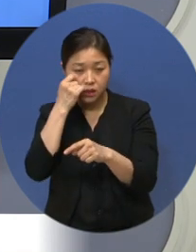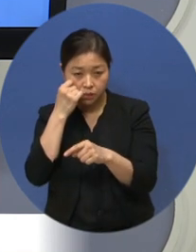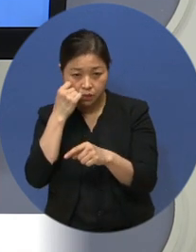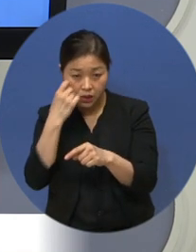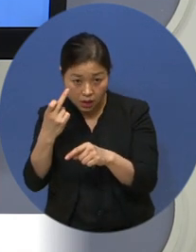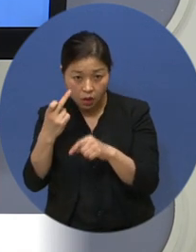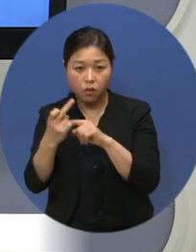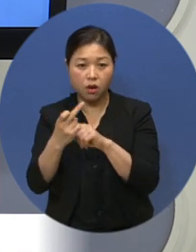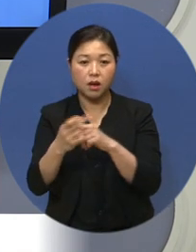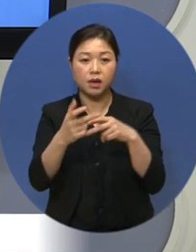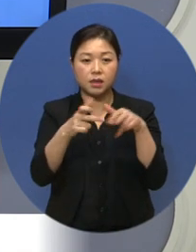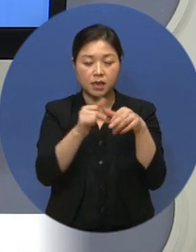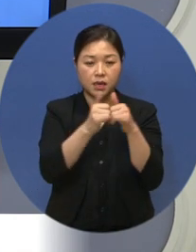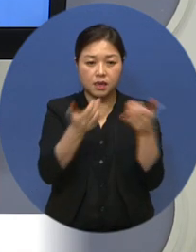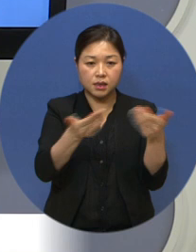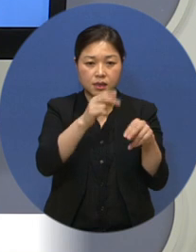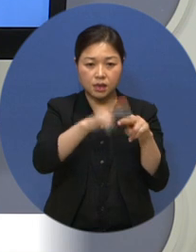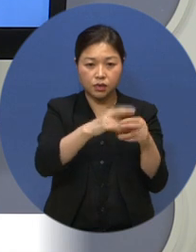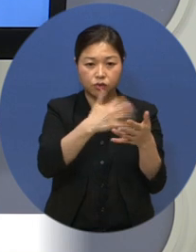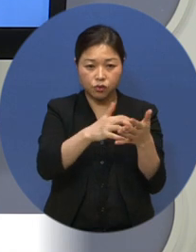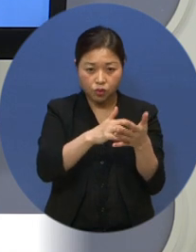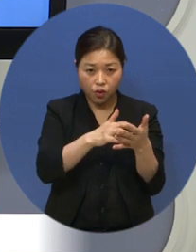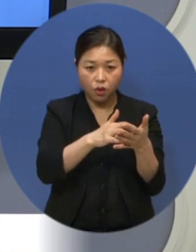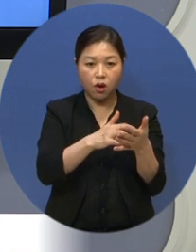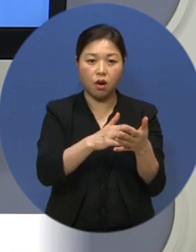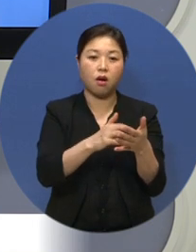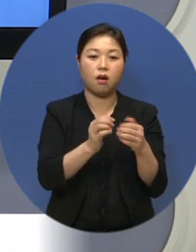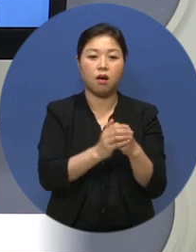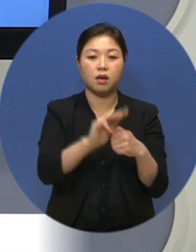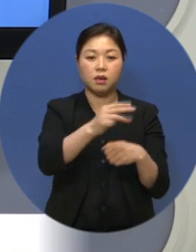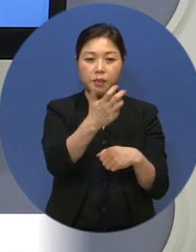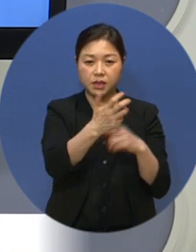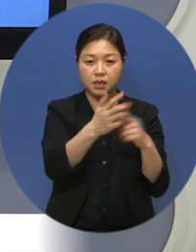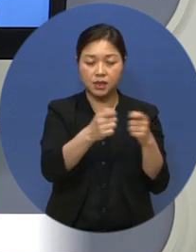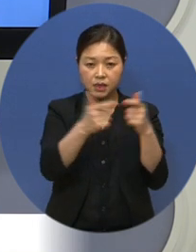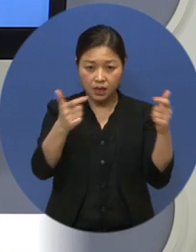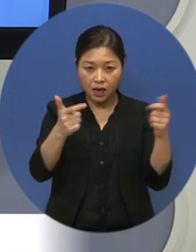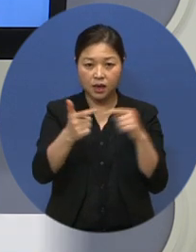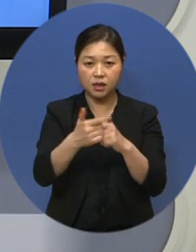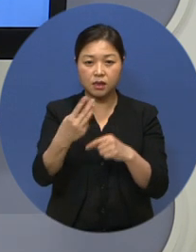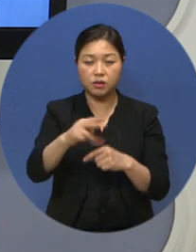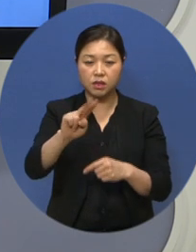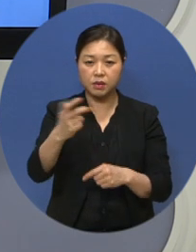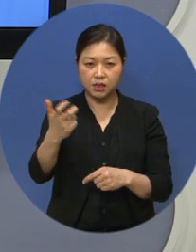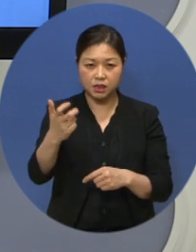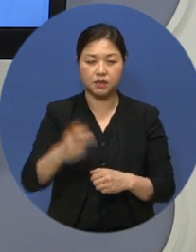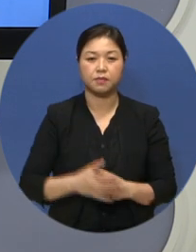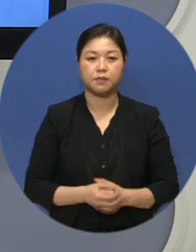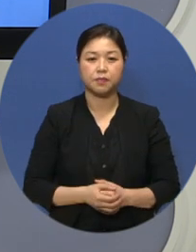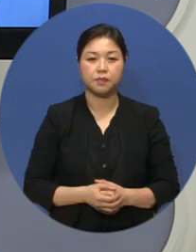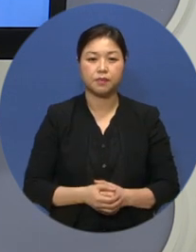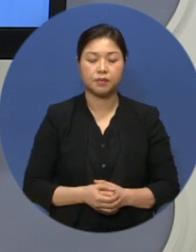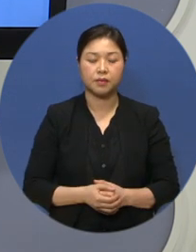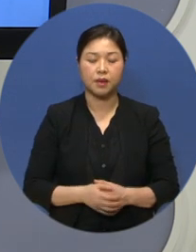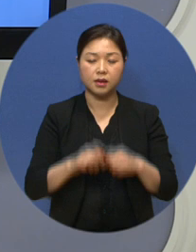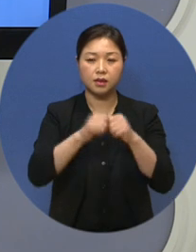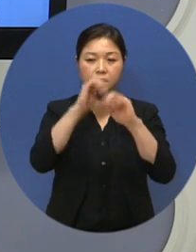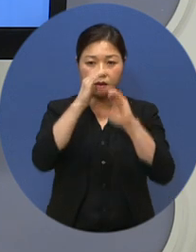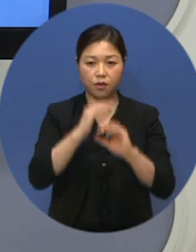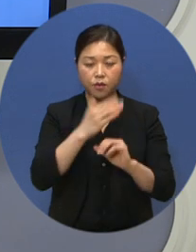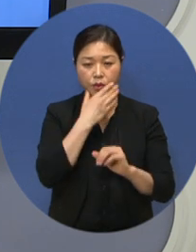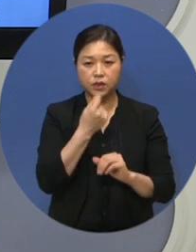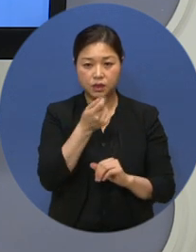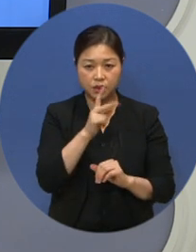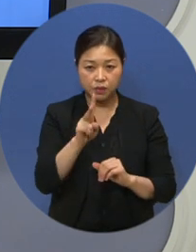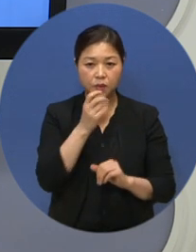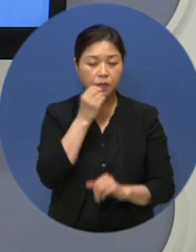올해 대비 섬 180개 늘린 3207 10개로 확대합니다 이밖에 자세한 사항은 외